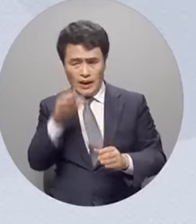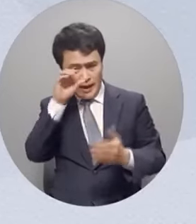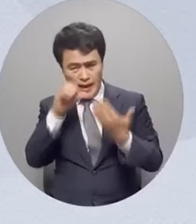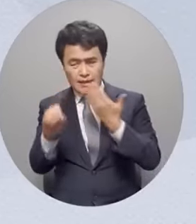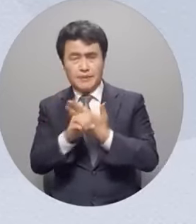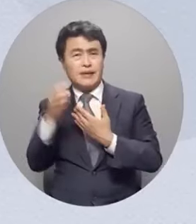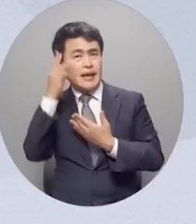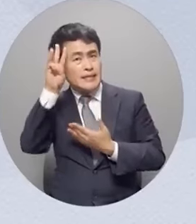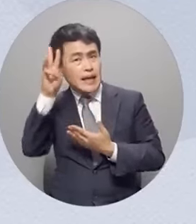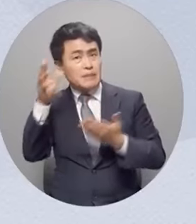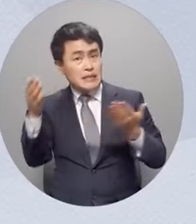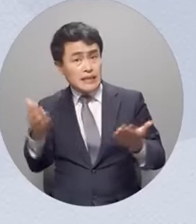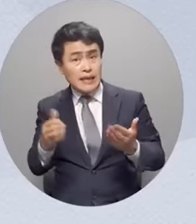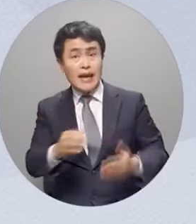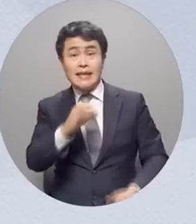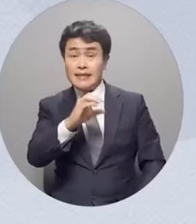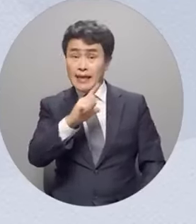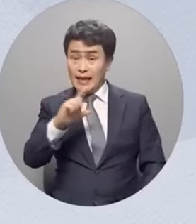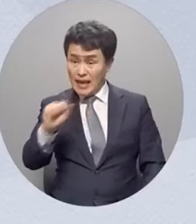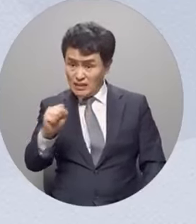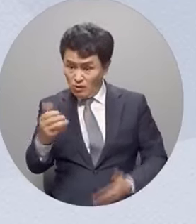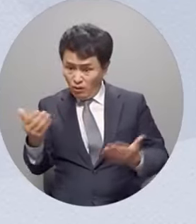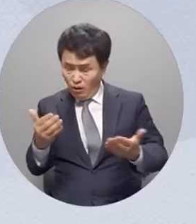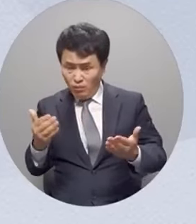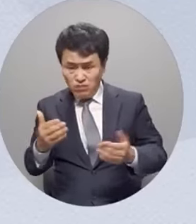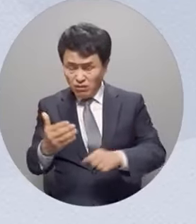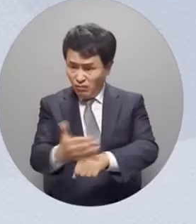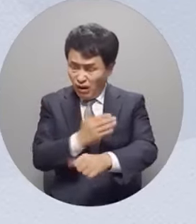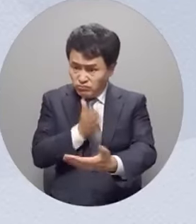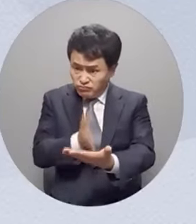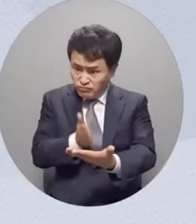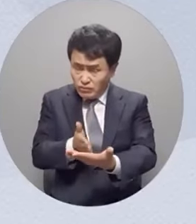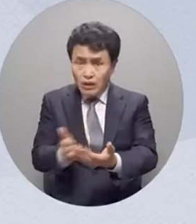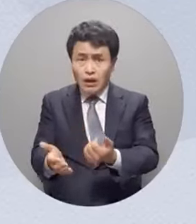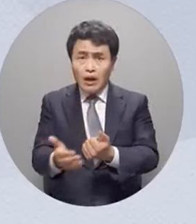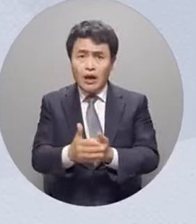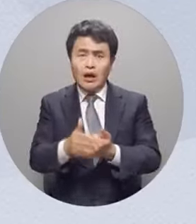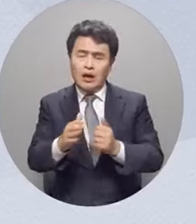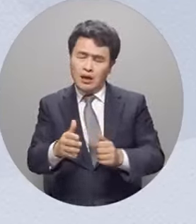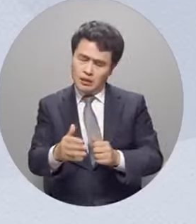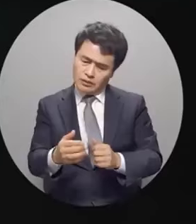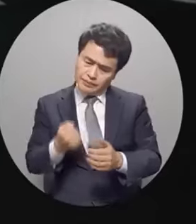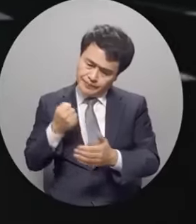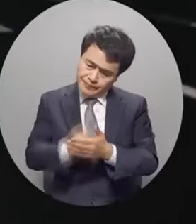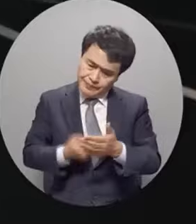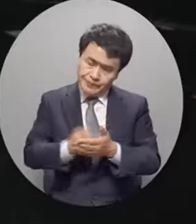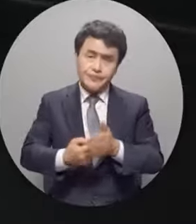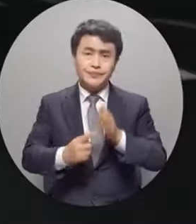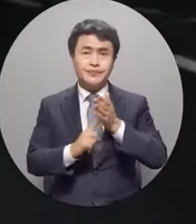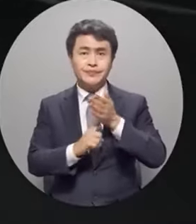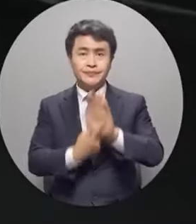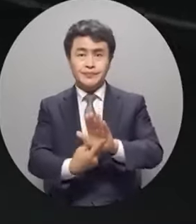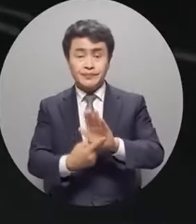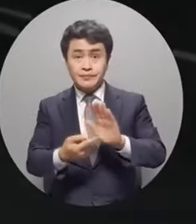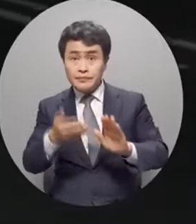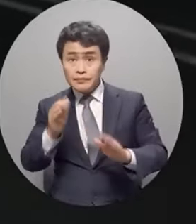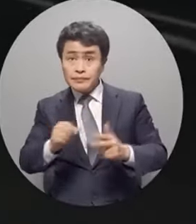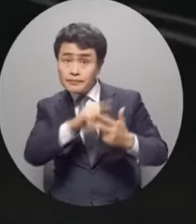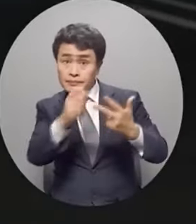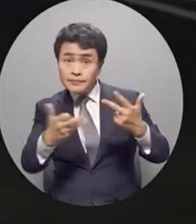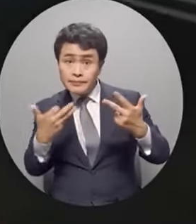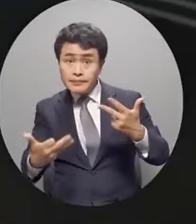분이 CLS 업무로 과로사한 것처럼 주장하는 것에 대해 유감을 표한다고 했습니다. 하지만 7월